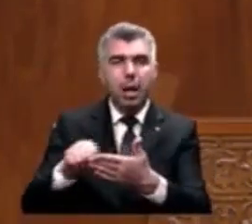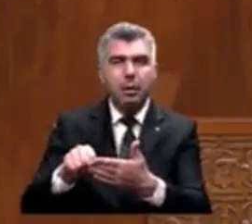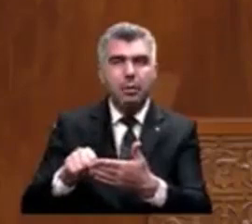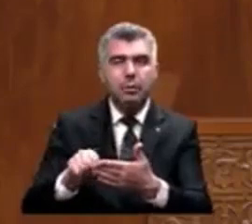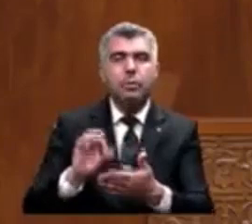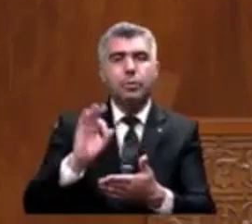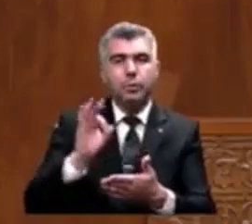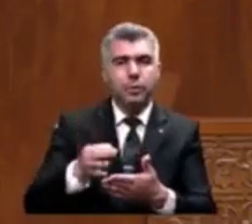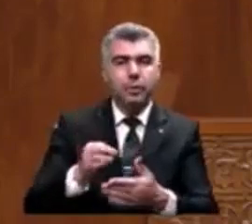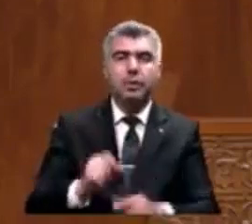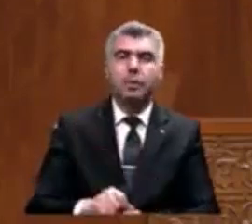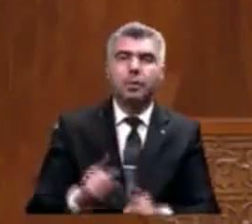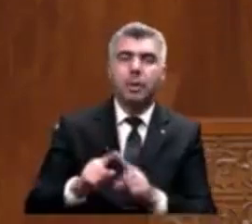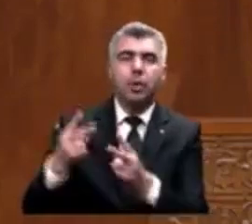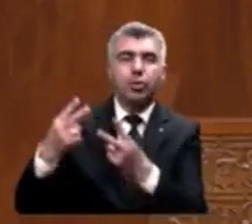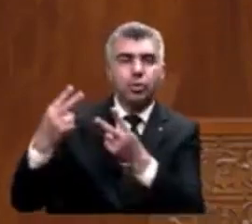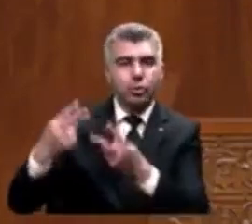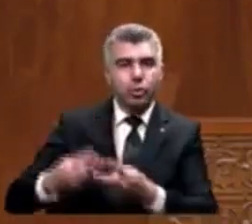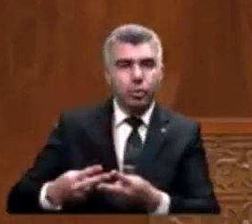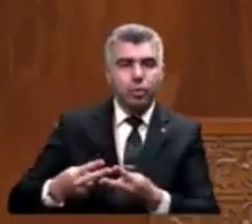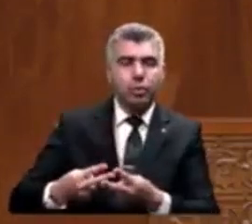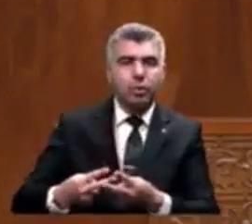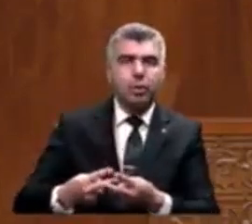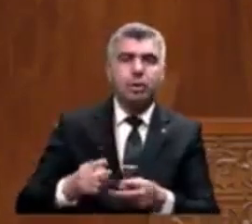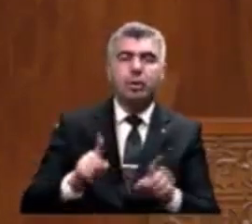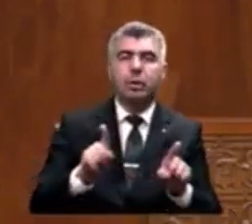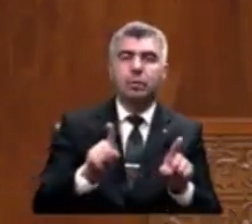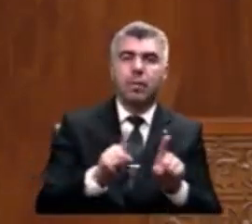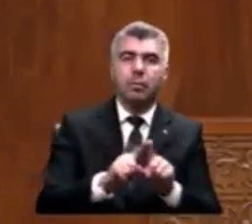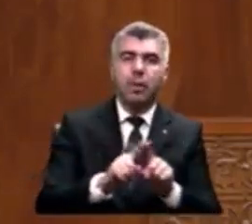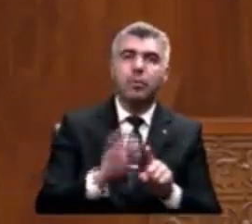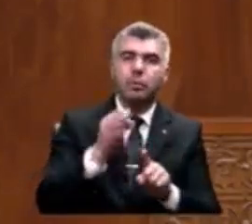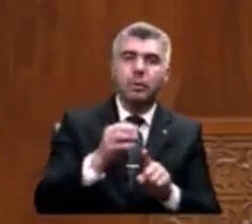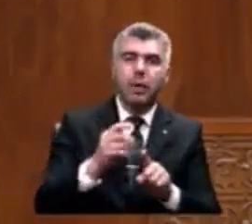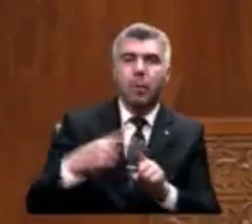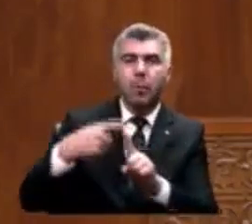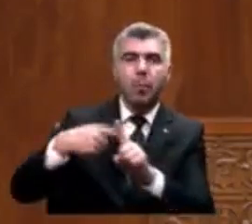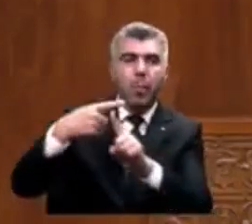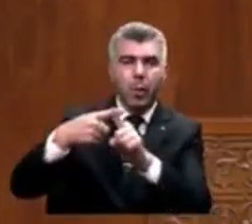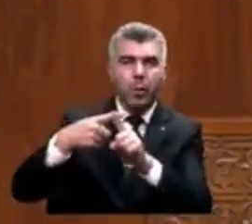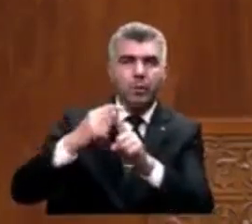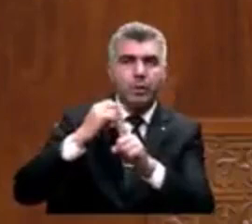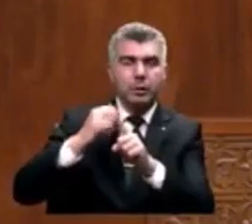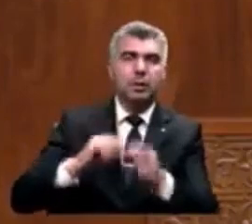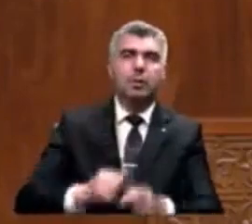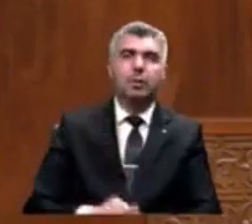هو تيجي ويمكن يحسن ايضا الدخل ديال